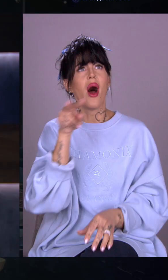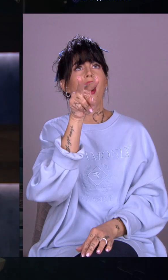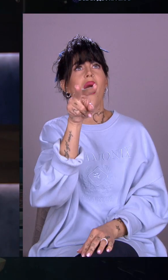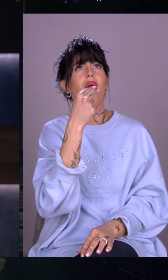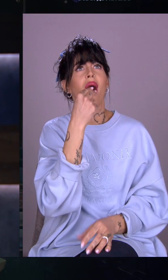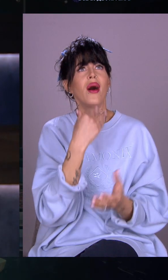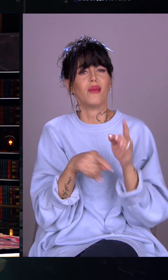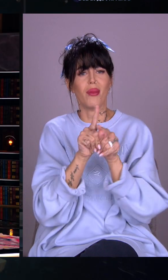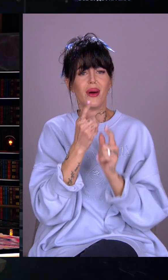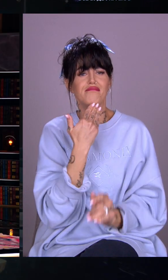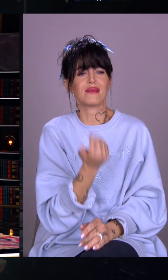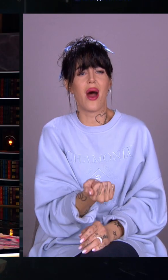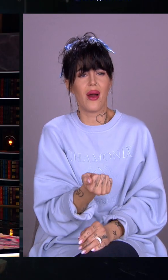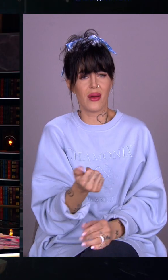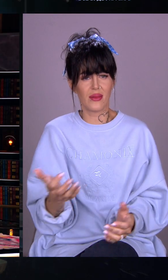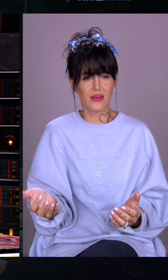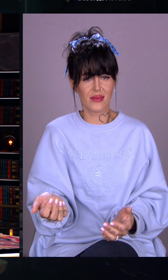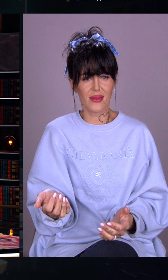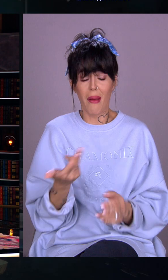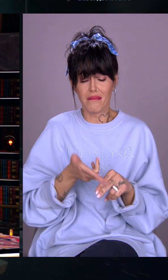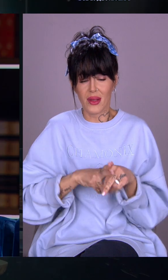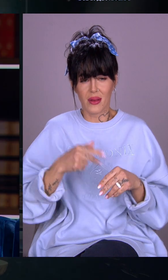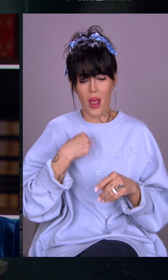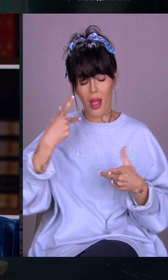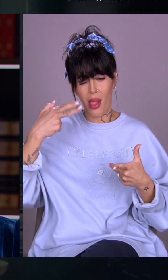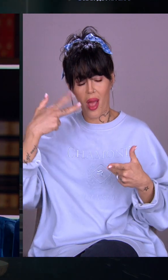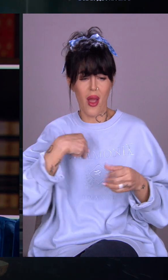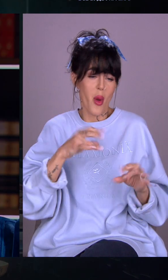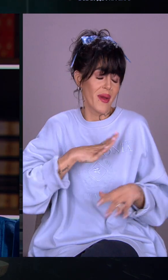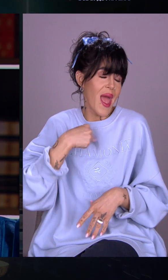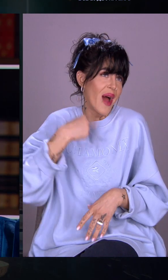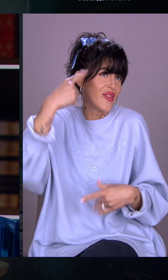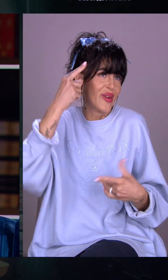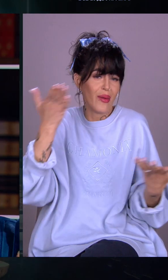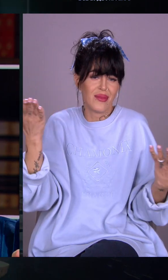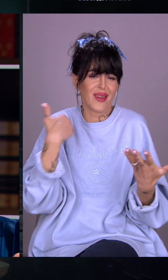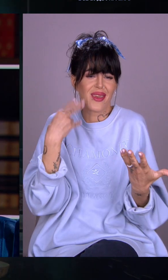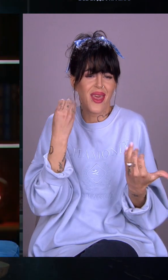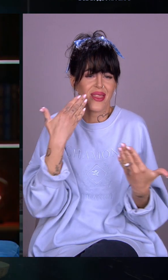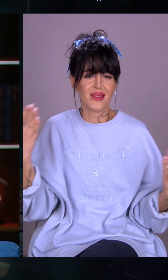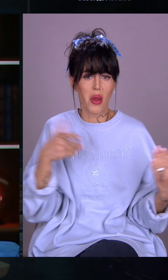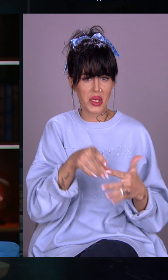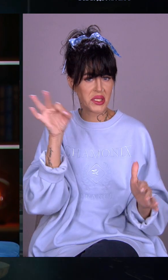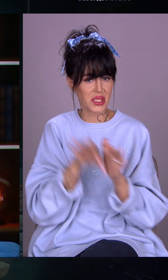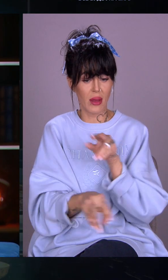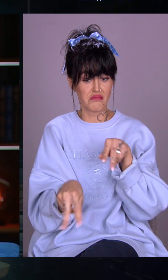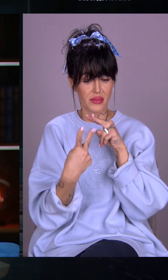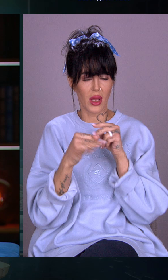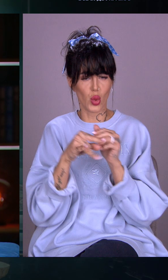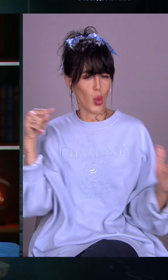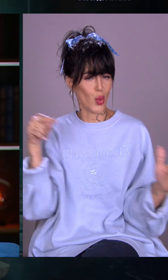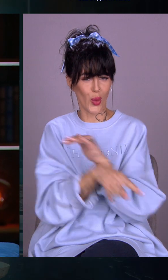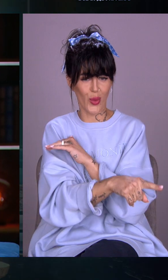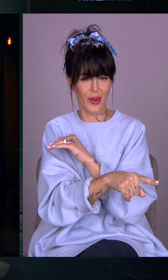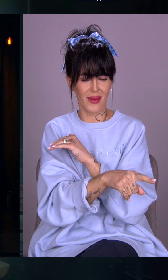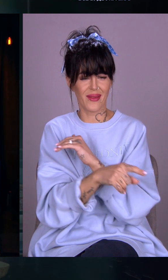її. Так, і такі. Мені здається, вона даже моргнула. Ну, може, я преувеличую, звісно. І ні, що, ну, яка і втекла. Реакція? Ти не злякав? Ні,